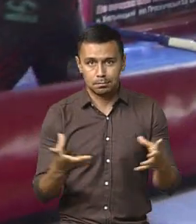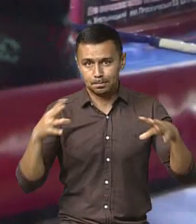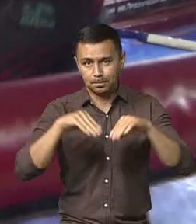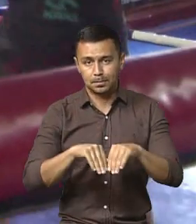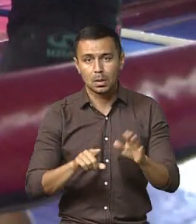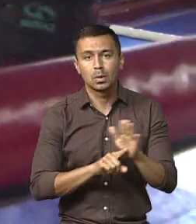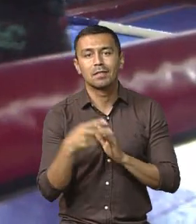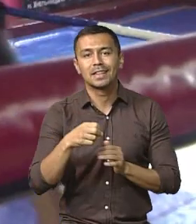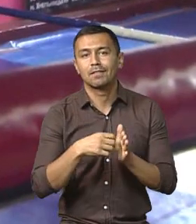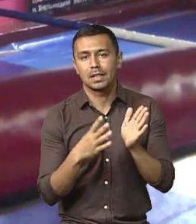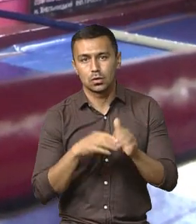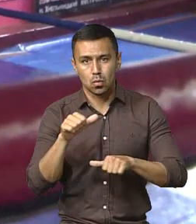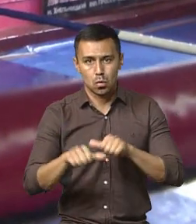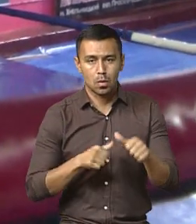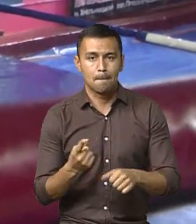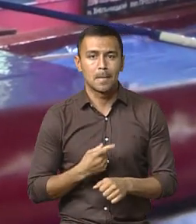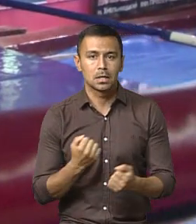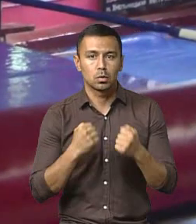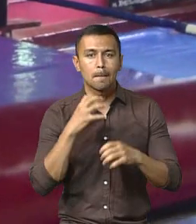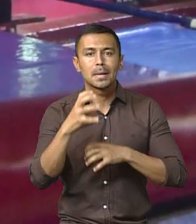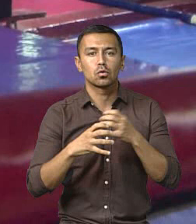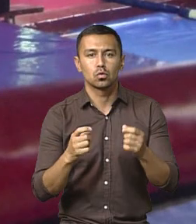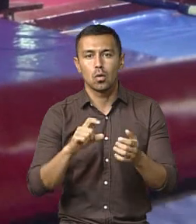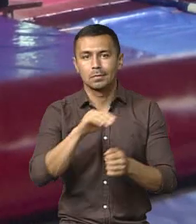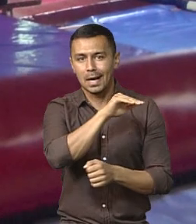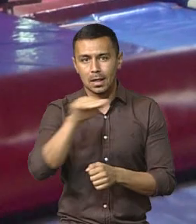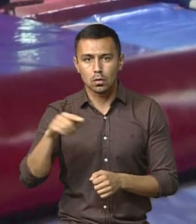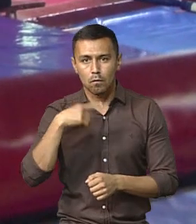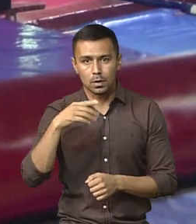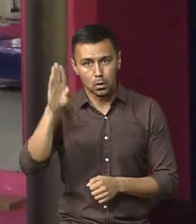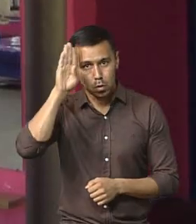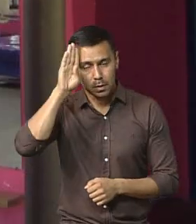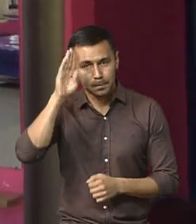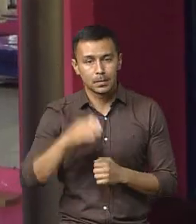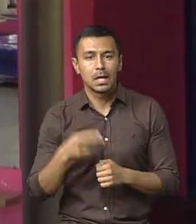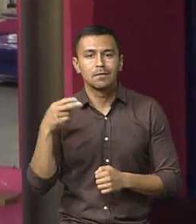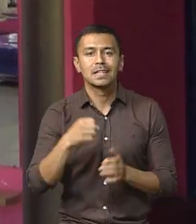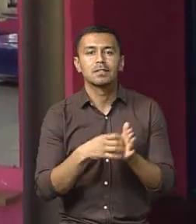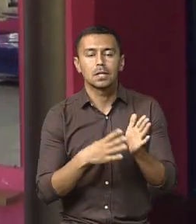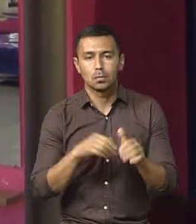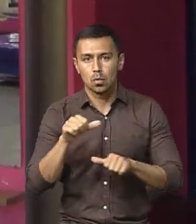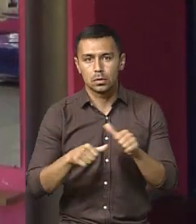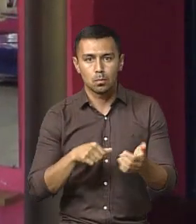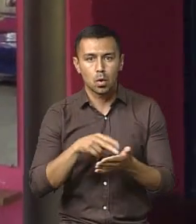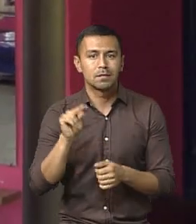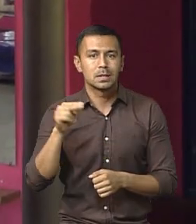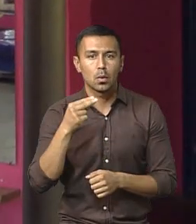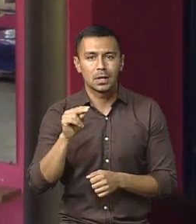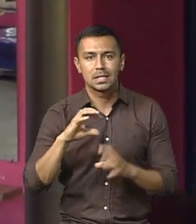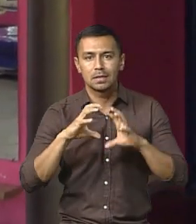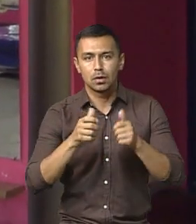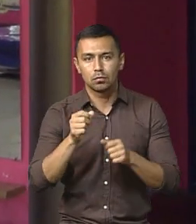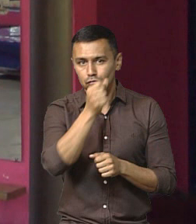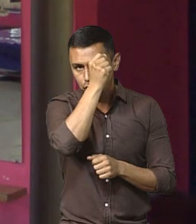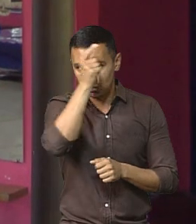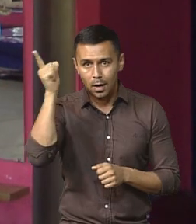З 2019 року майстер спорту міжнародного класу, говорить Микола Мартинюк. В 2019 році проходив чемпіонат світу в